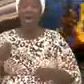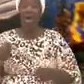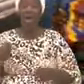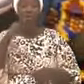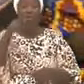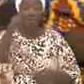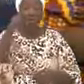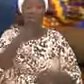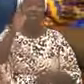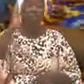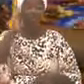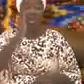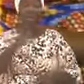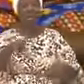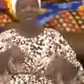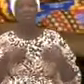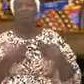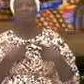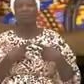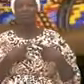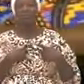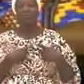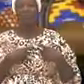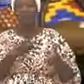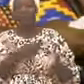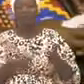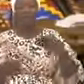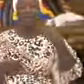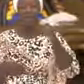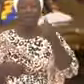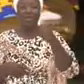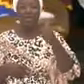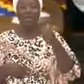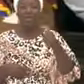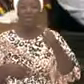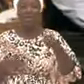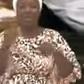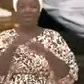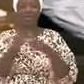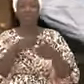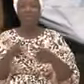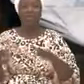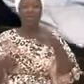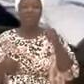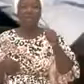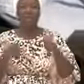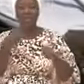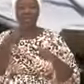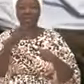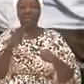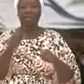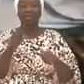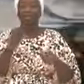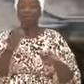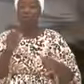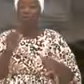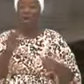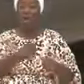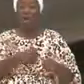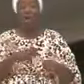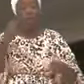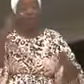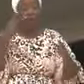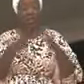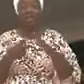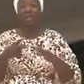vivre à verser 10 1 verset 10 jeux prophétisé